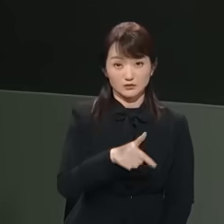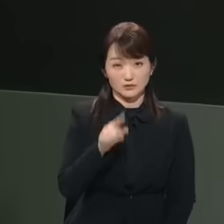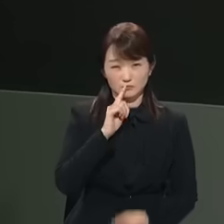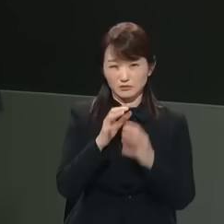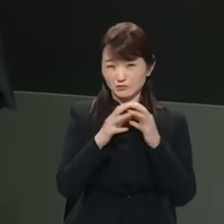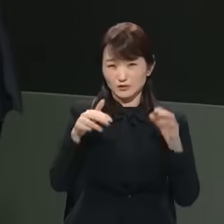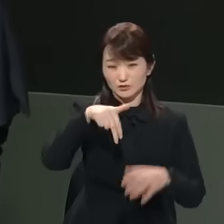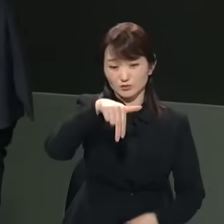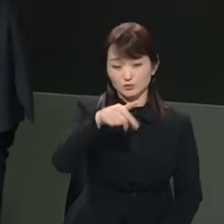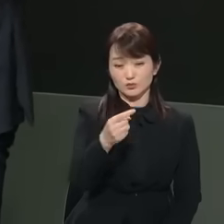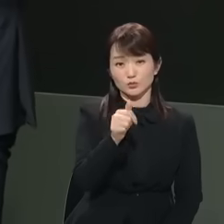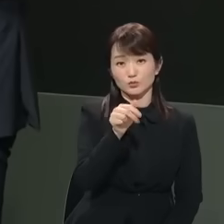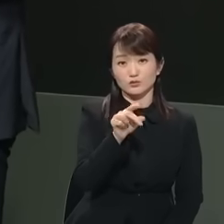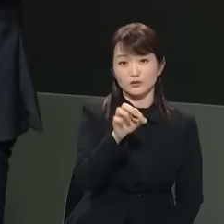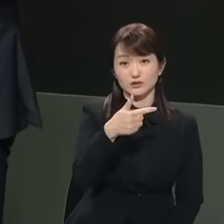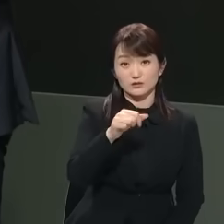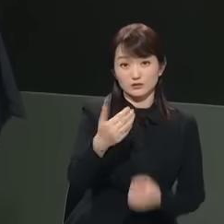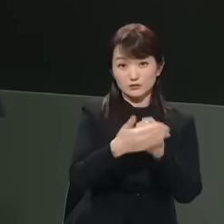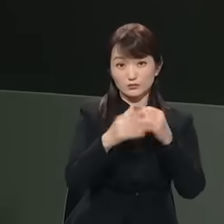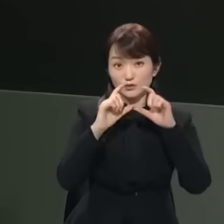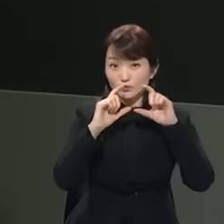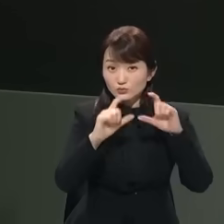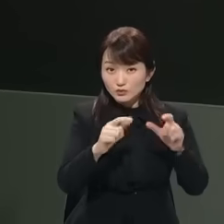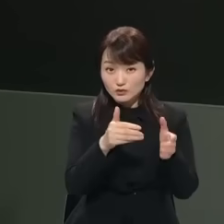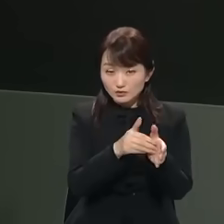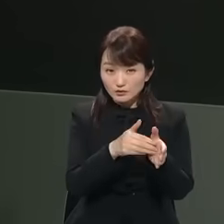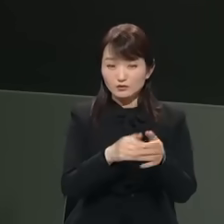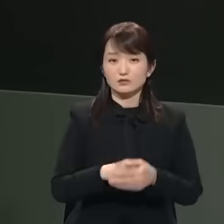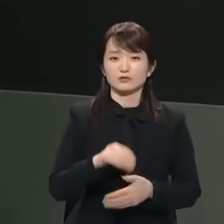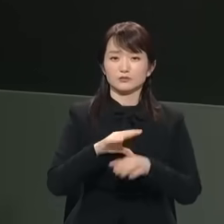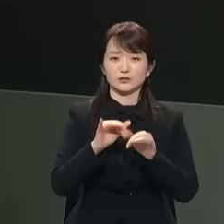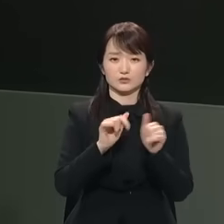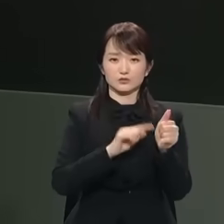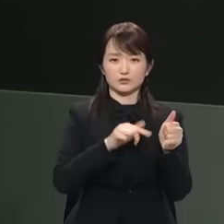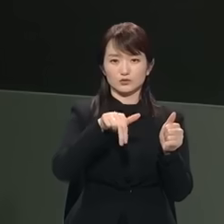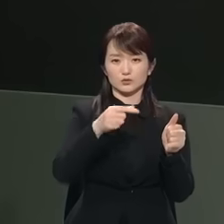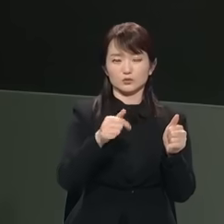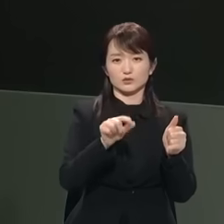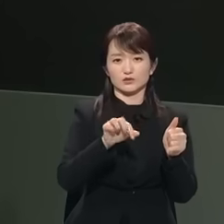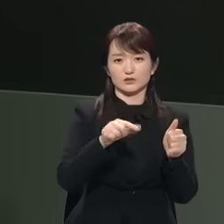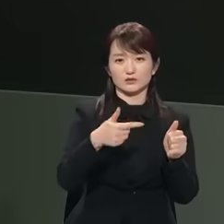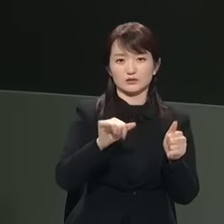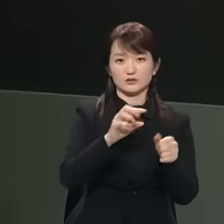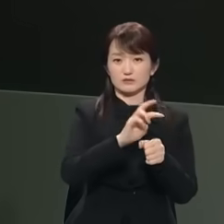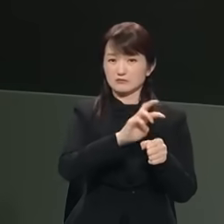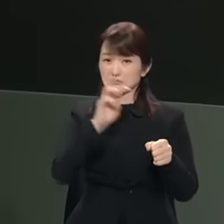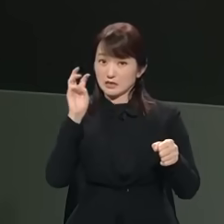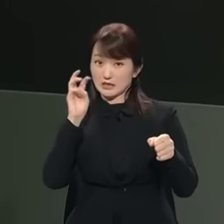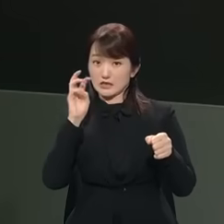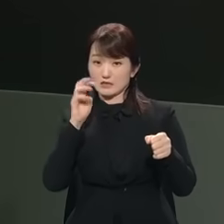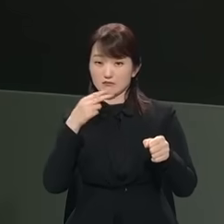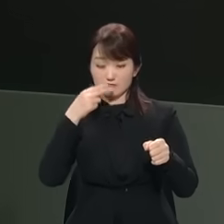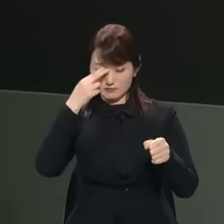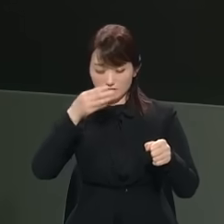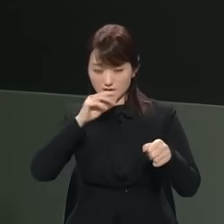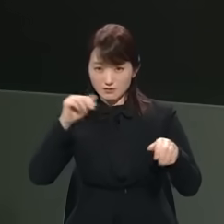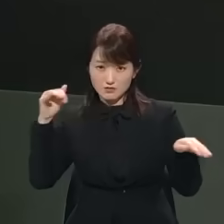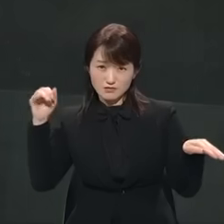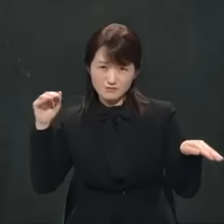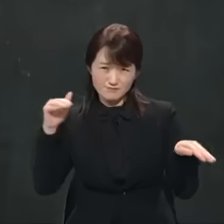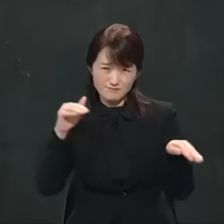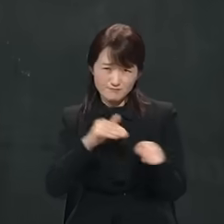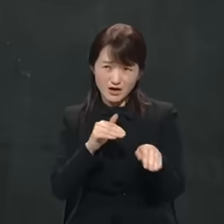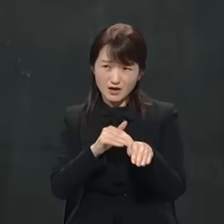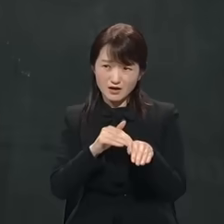하더라고요 조기 씨 집행 위였다 자 방송인 조기 씨 30여년 전 저질렀던 그 음주뺑소니 사망 사건